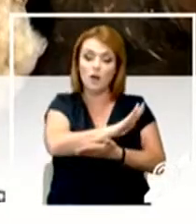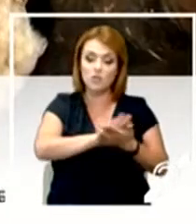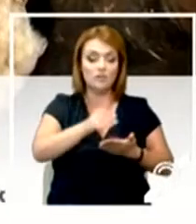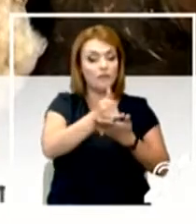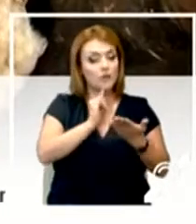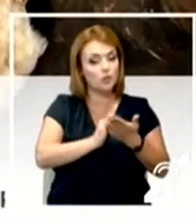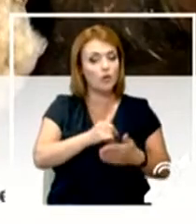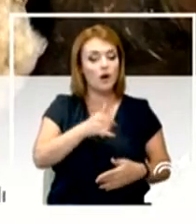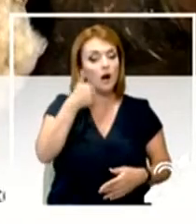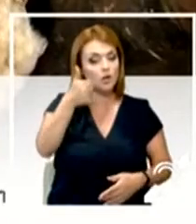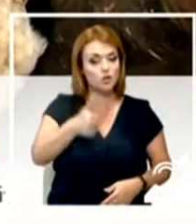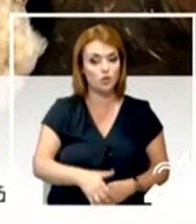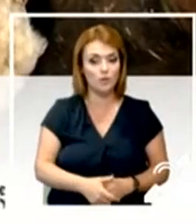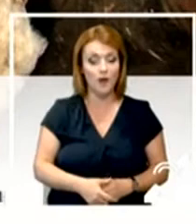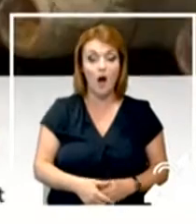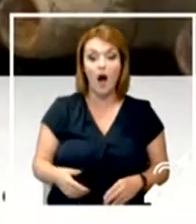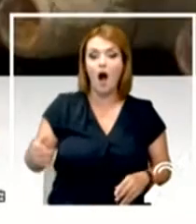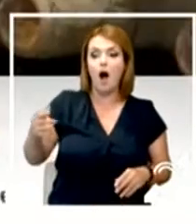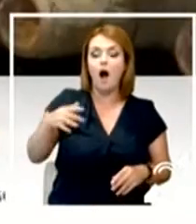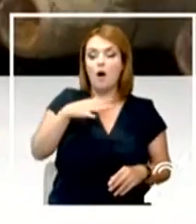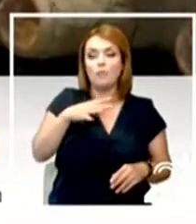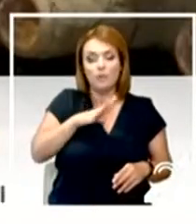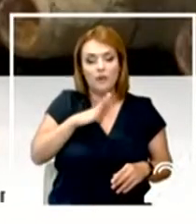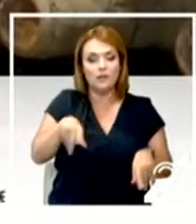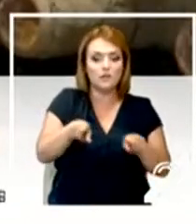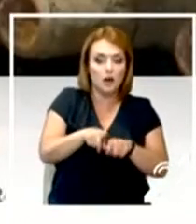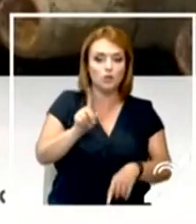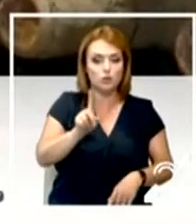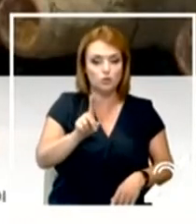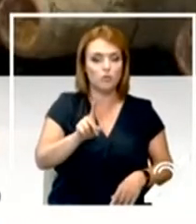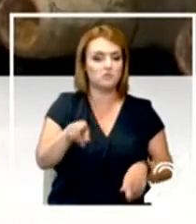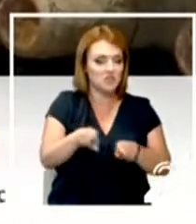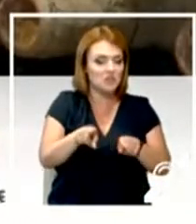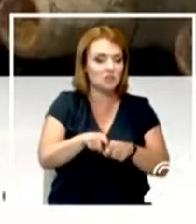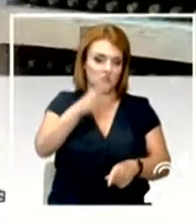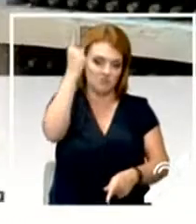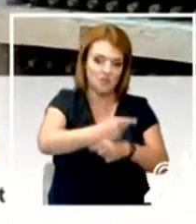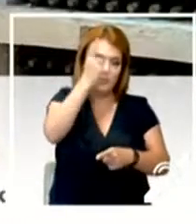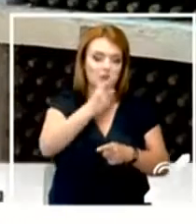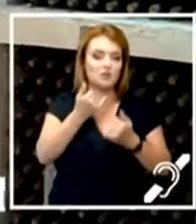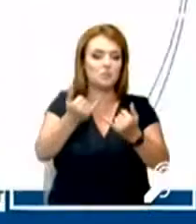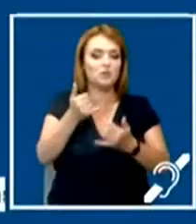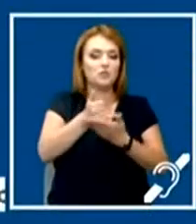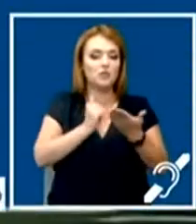perioadele când Rusia impunea embargo acestor produse din Republica Moldova.